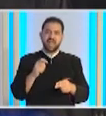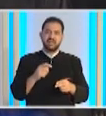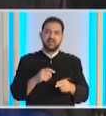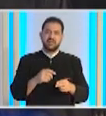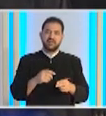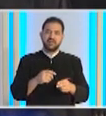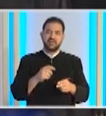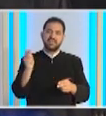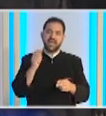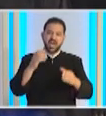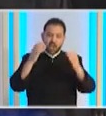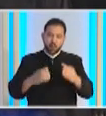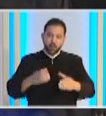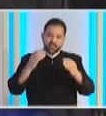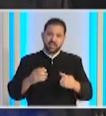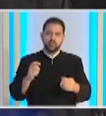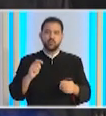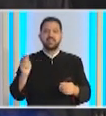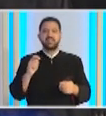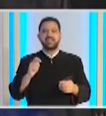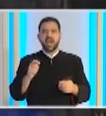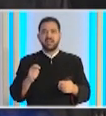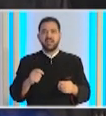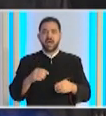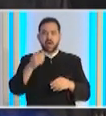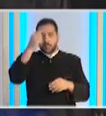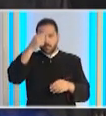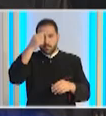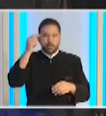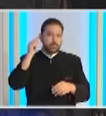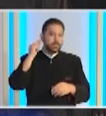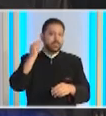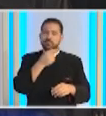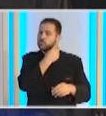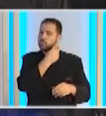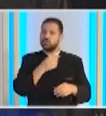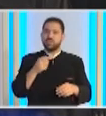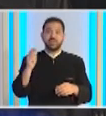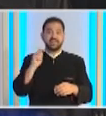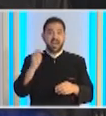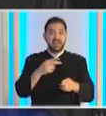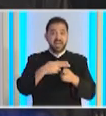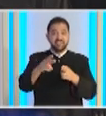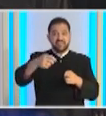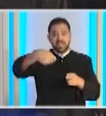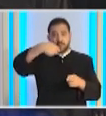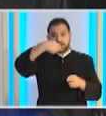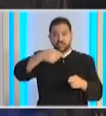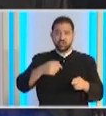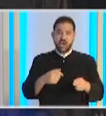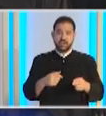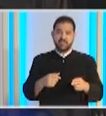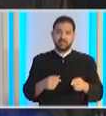taina mirungerii și mai ales în taina Sfintei Euharistii, dar și în rugăciune, care este tocmai acest proces de